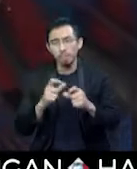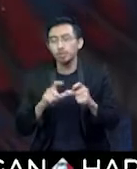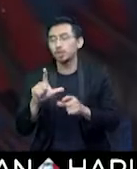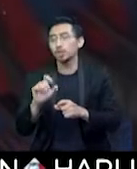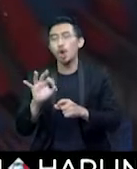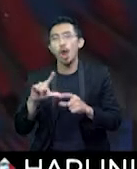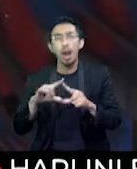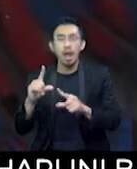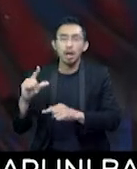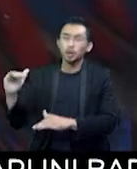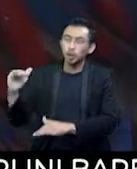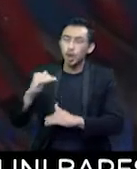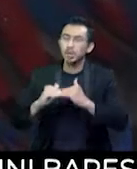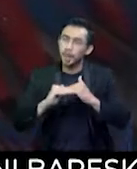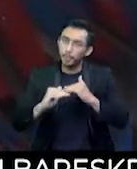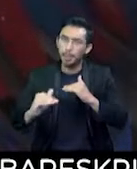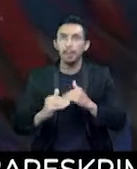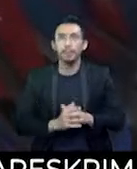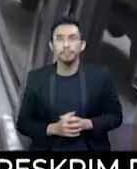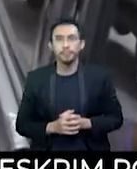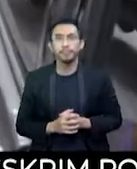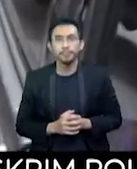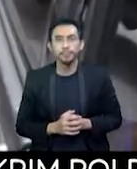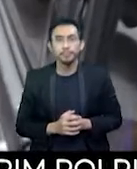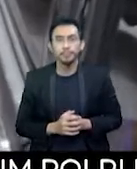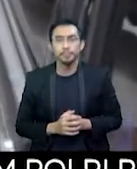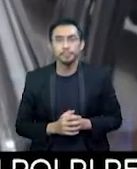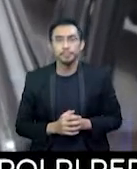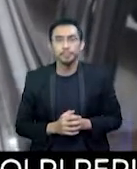Dari Palembang, Sumatera Selatan, Muhammad Riza Fahlevi, iNews, melaporkan.